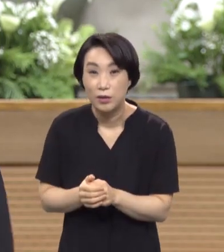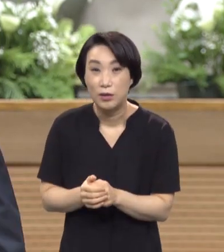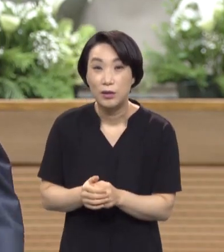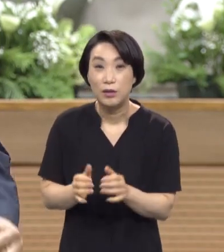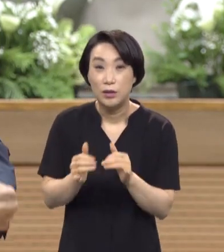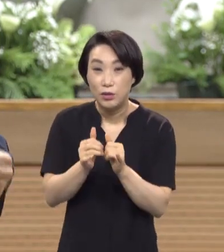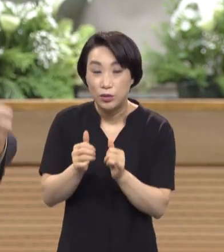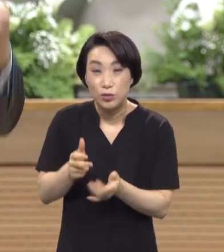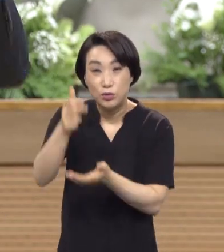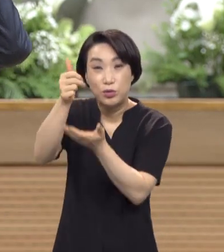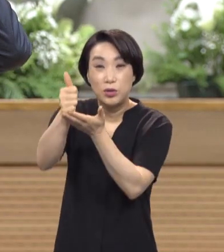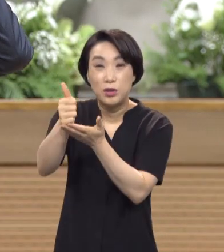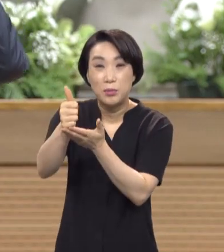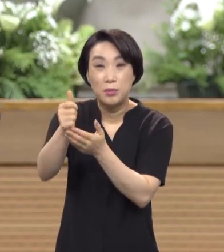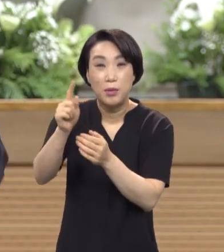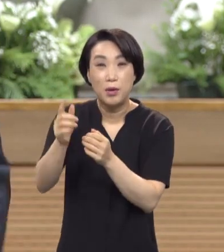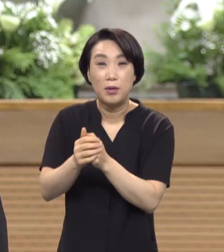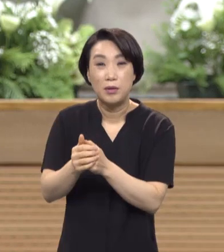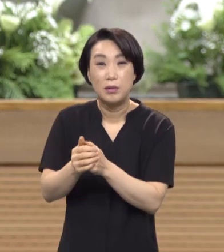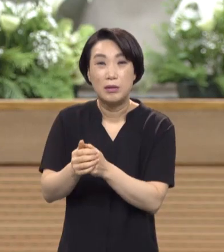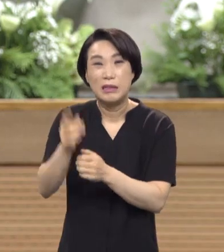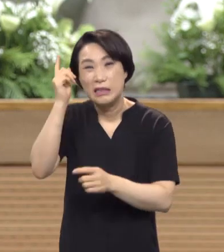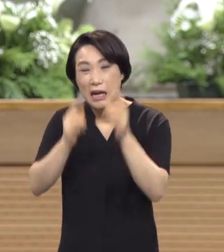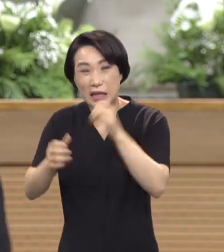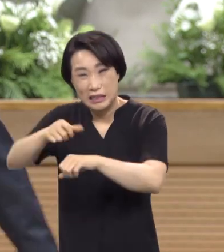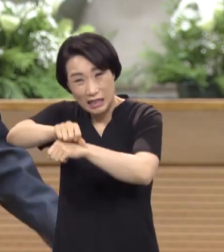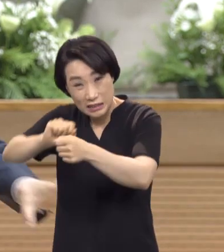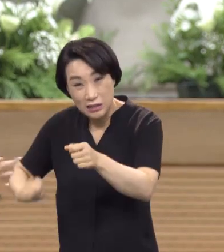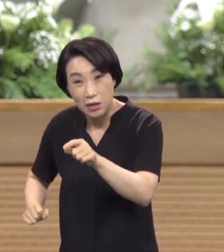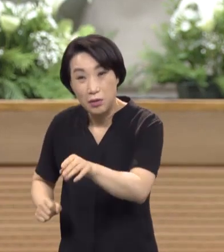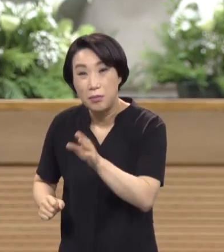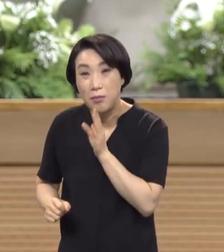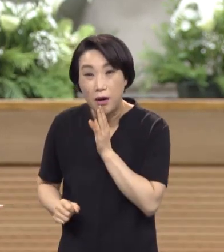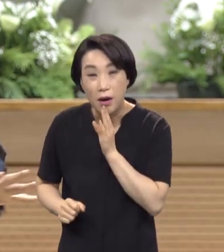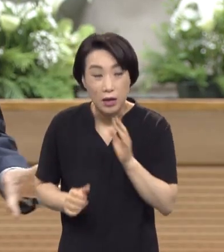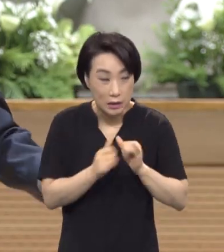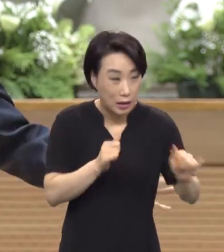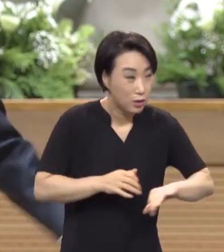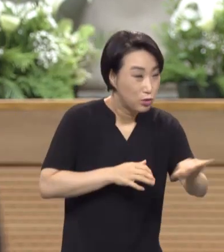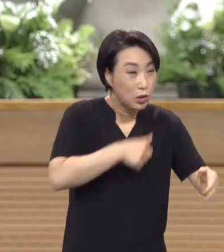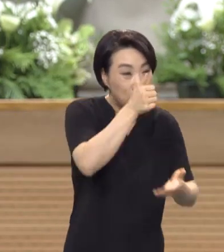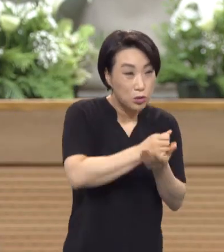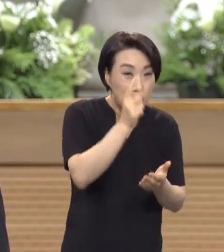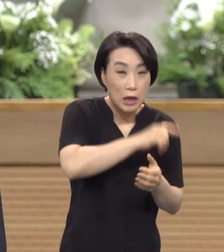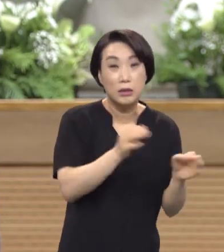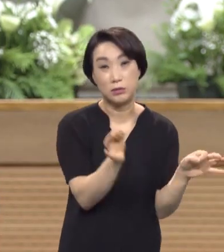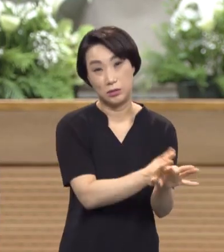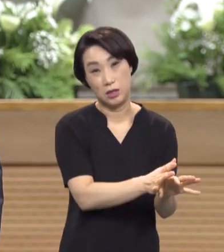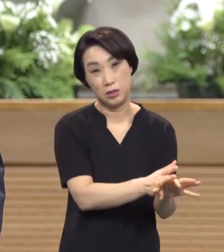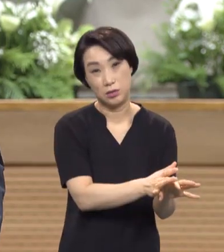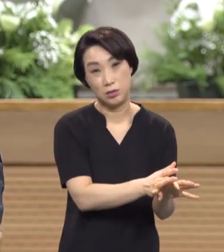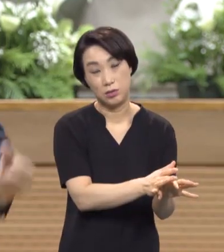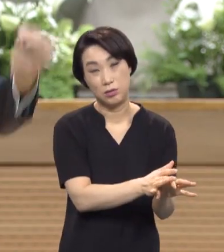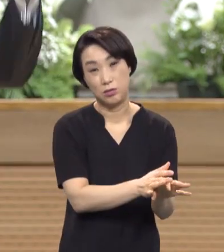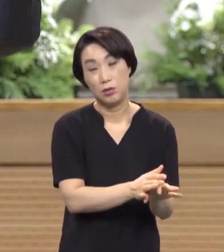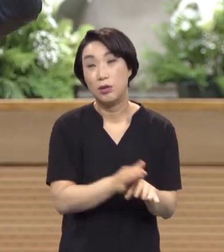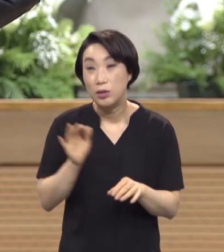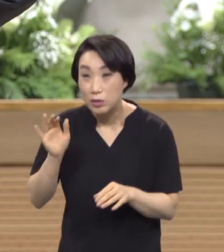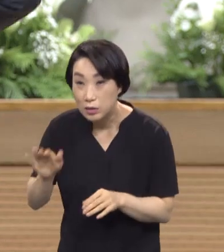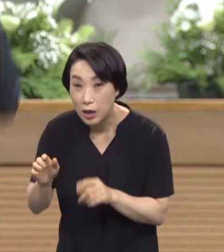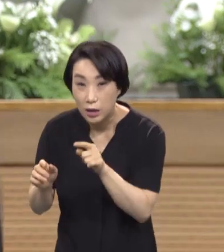우리 주님을 강하게 상하게 찢으니까 우리 죄악이 사라지고